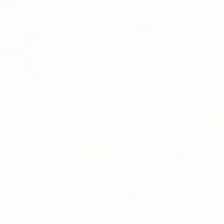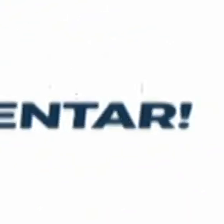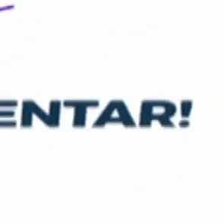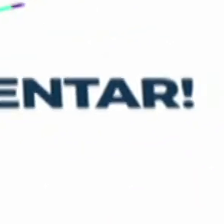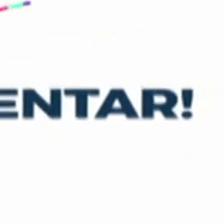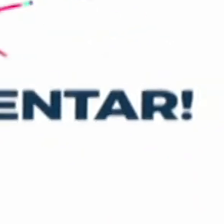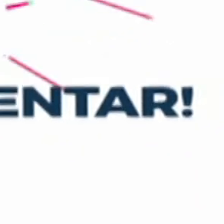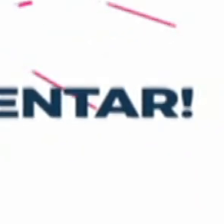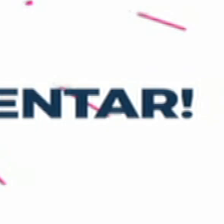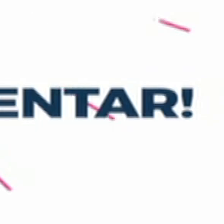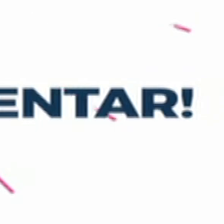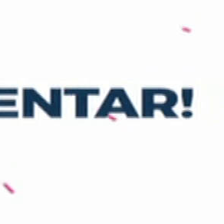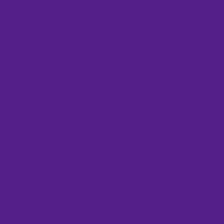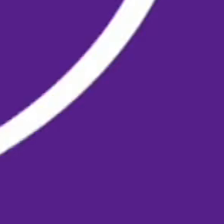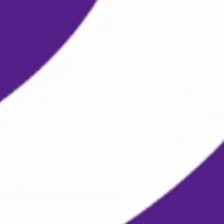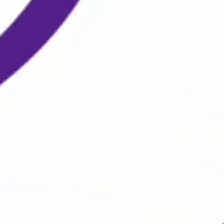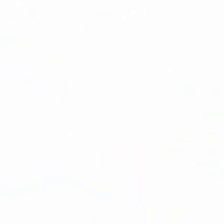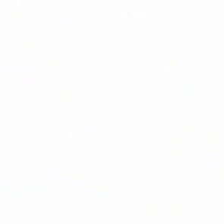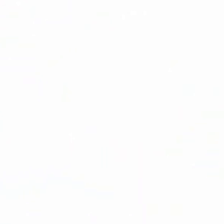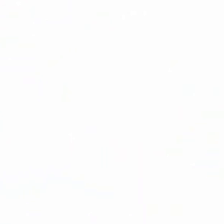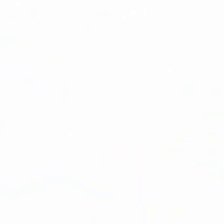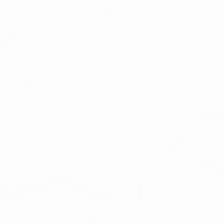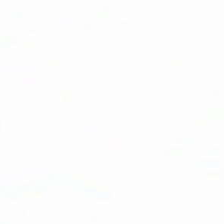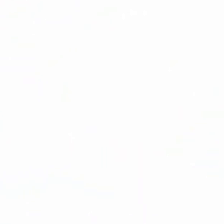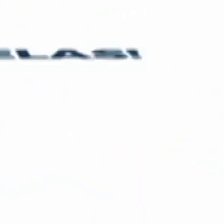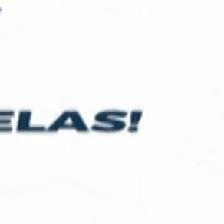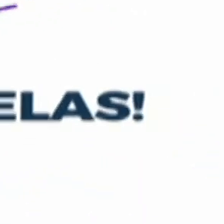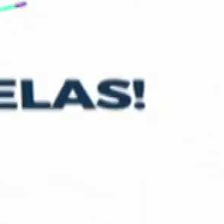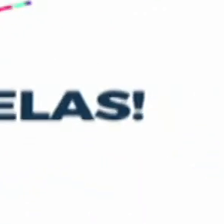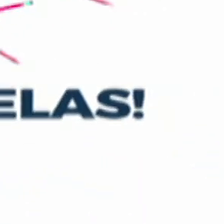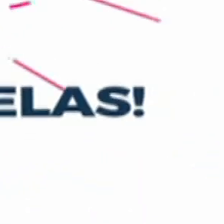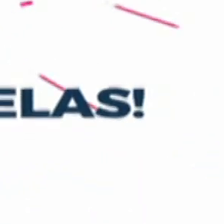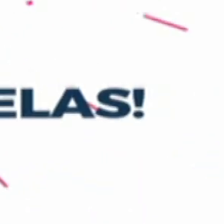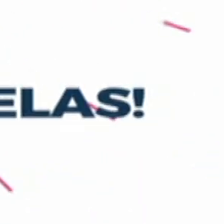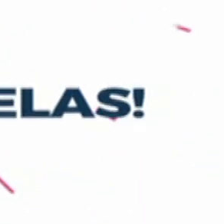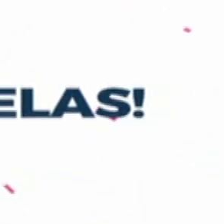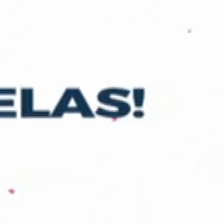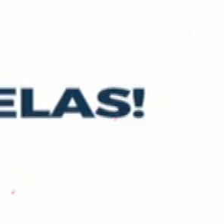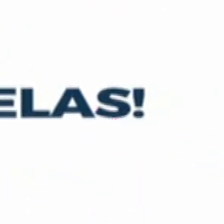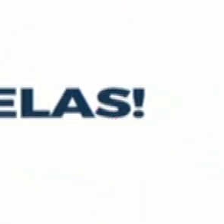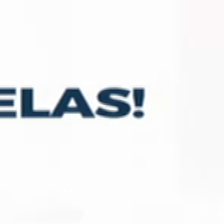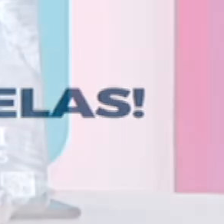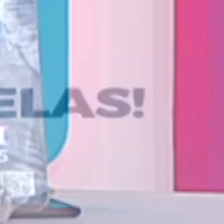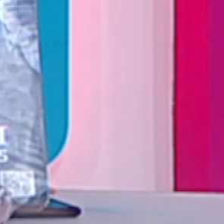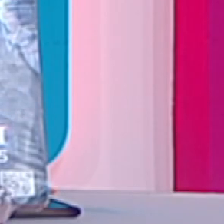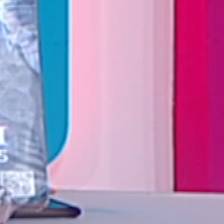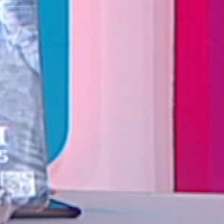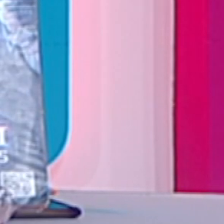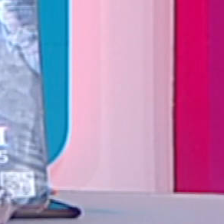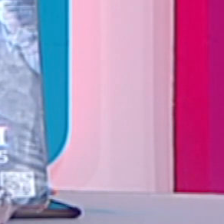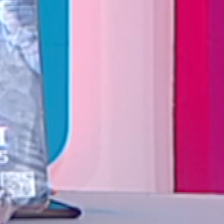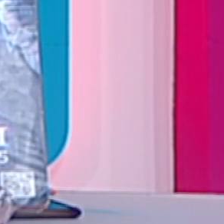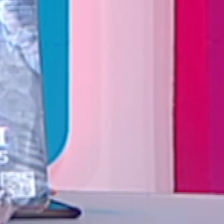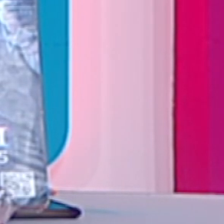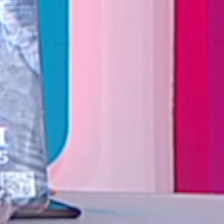Sidik TV GPM Sidik TV GPM terima